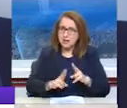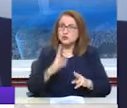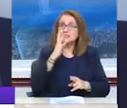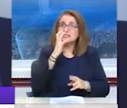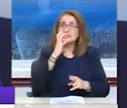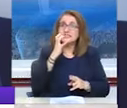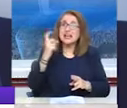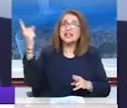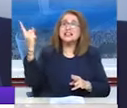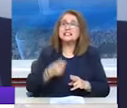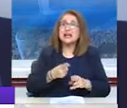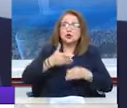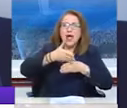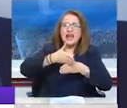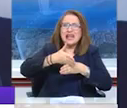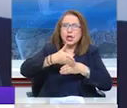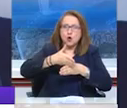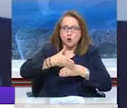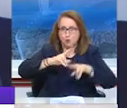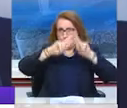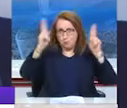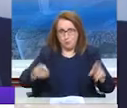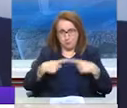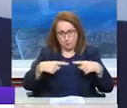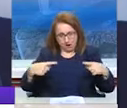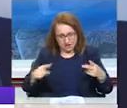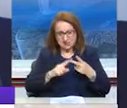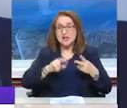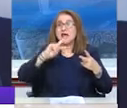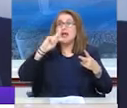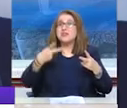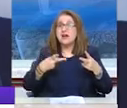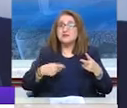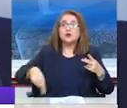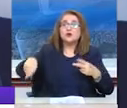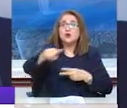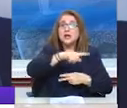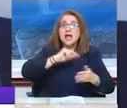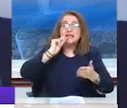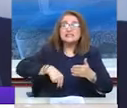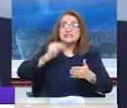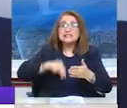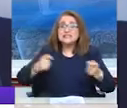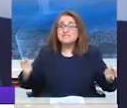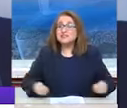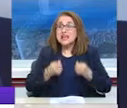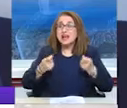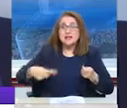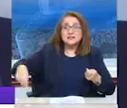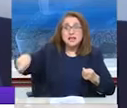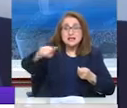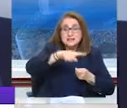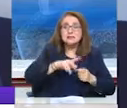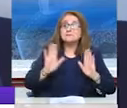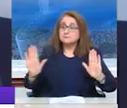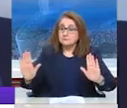του επαγγελματικού μισθώματος και δεύτερον, αναστολή της σύμβασης εργασίας των εργαζομένων τους, προκειμένου οι εργαζόμενοι με τη